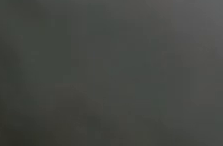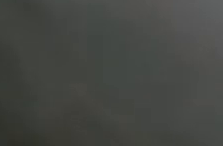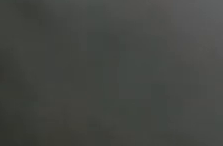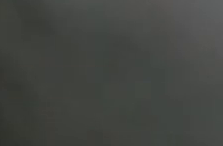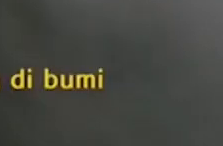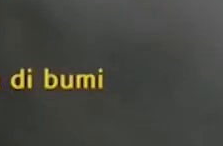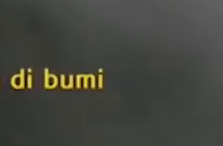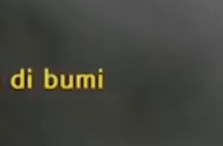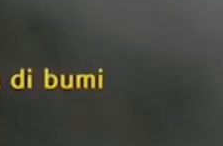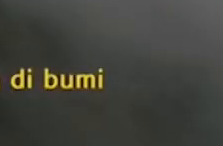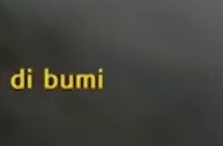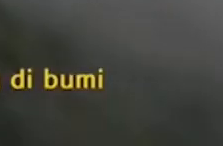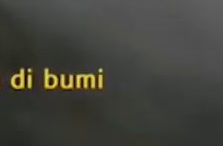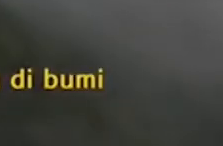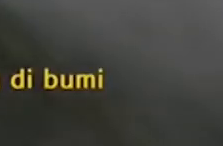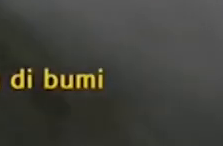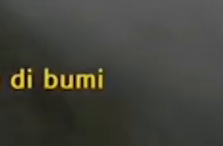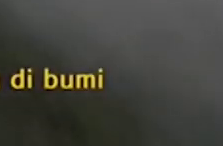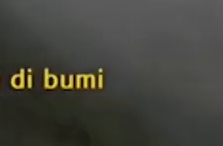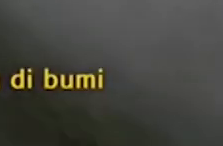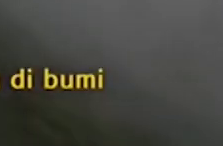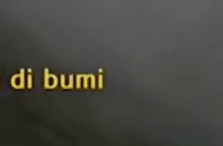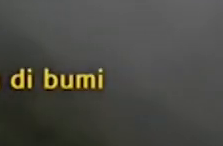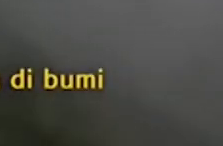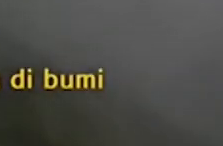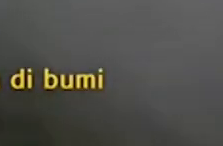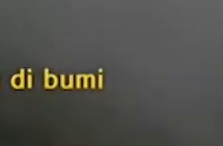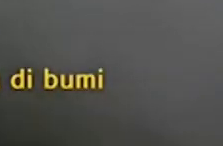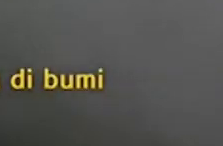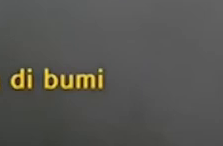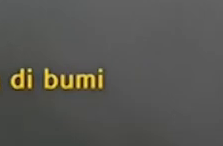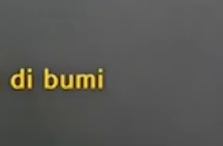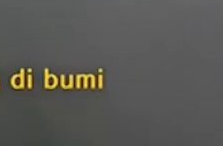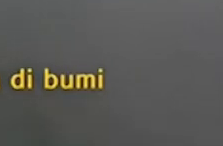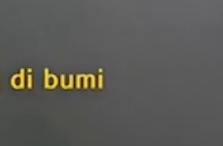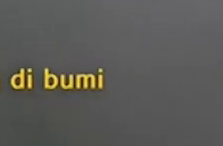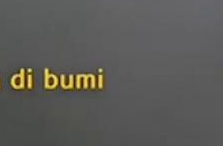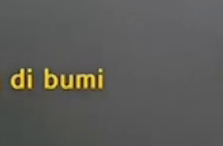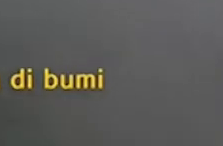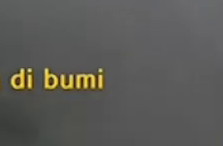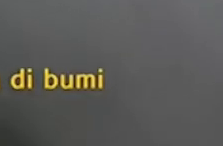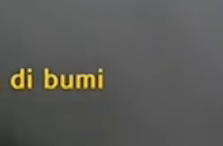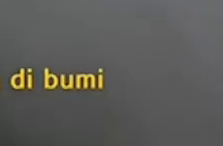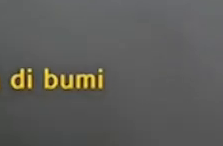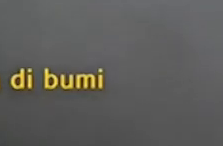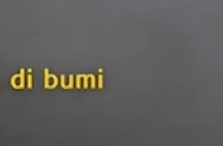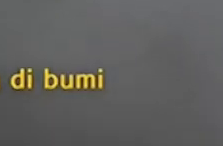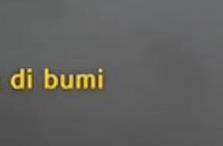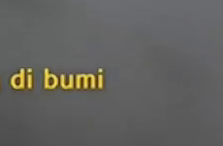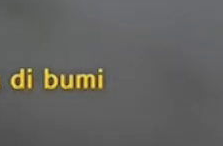Wungu lillahi Ma fissamawati wama fil